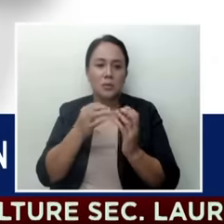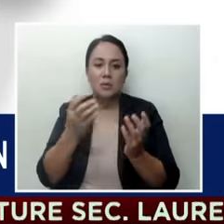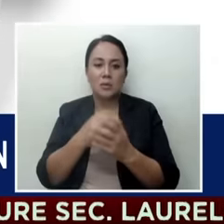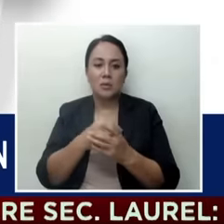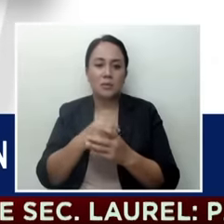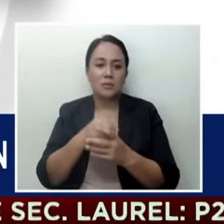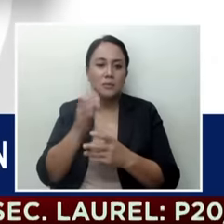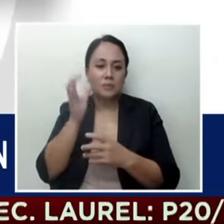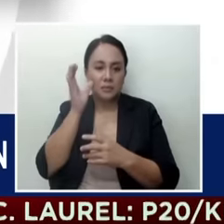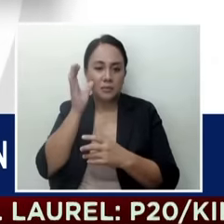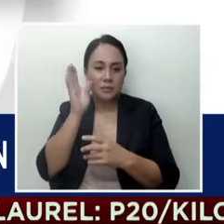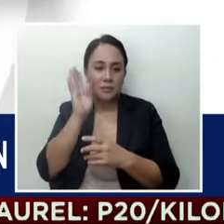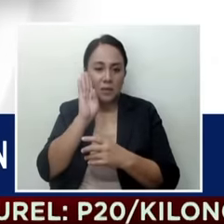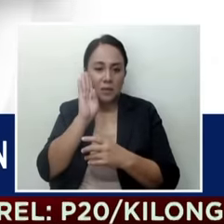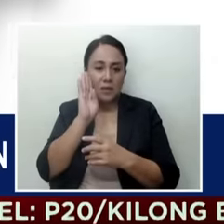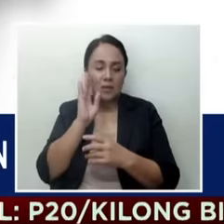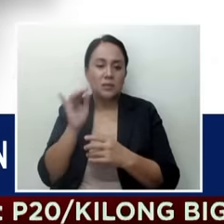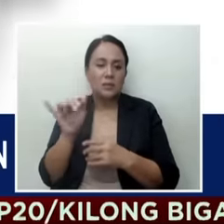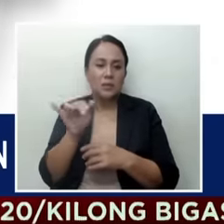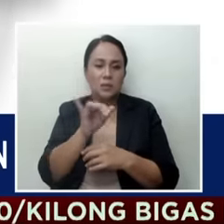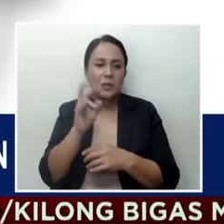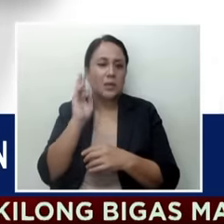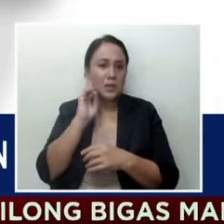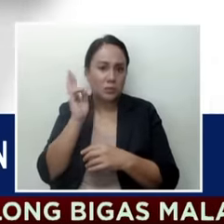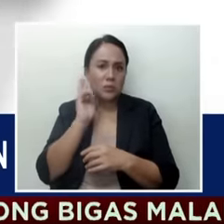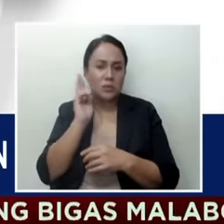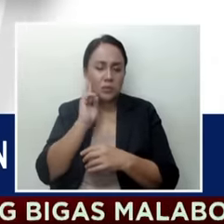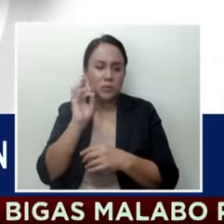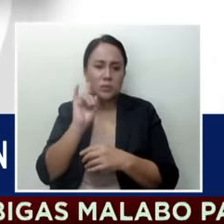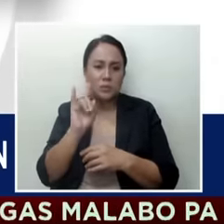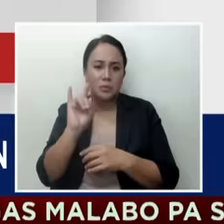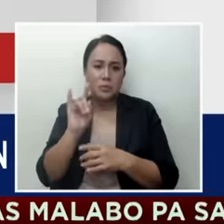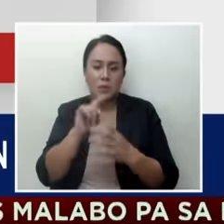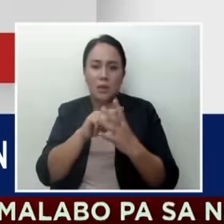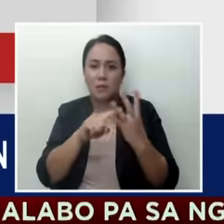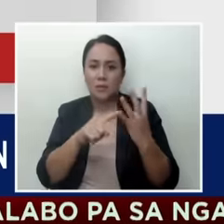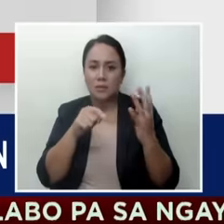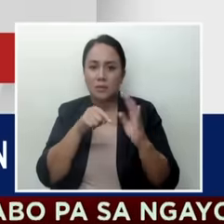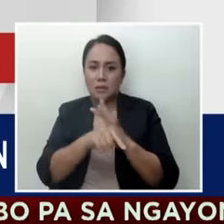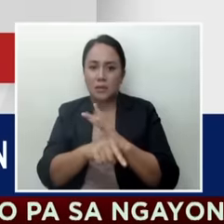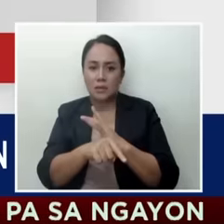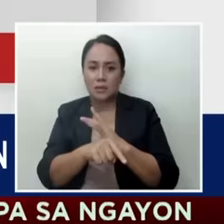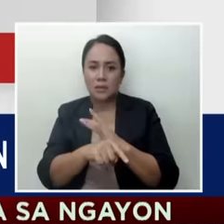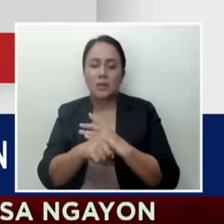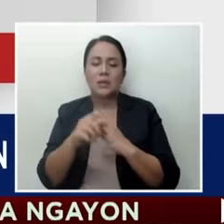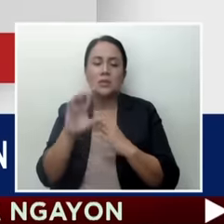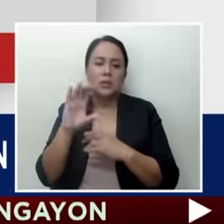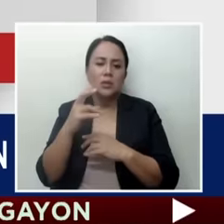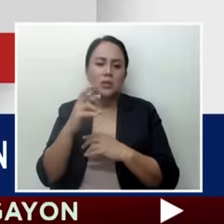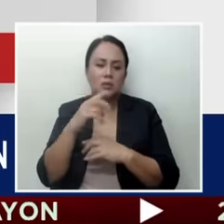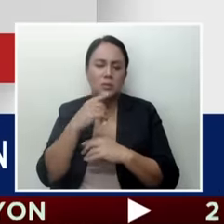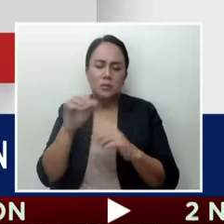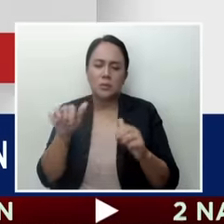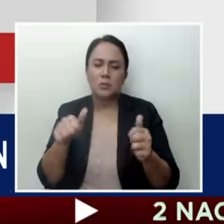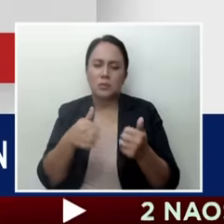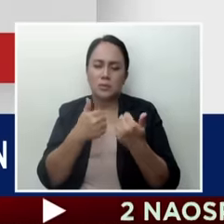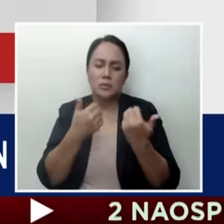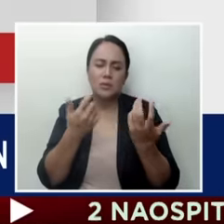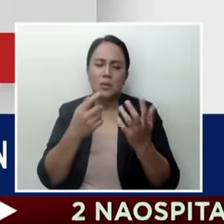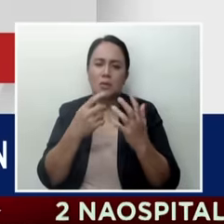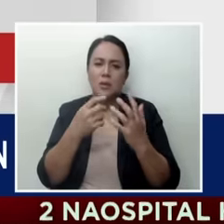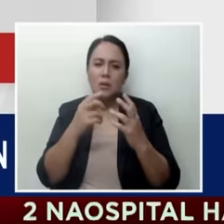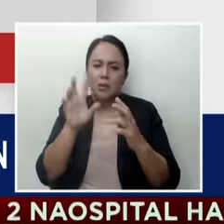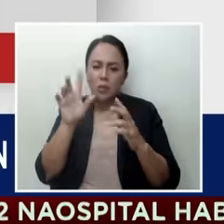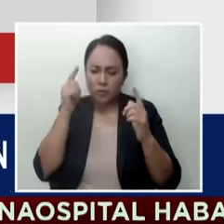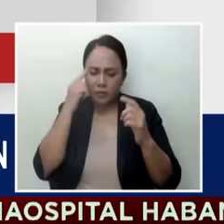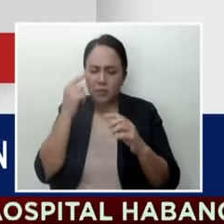Crescenciano Bundukin. Pawang mga radio broadcaster ang apat na napatay. Hinimok ng CHR ang gobyerno na imbestigahang maigi ang pagpatay